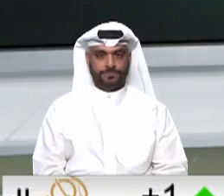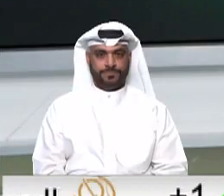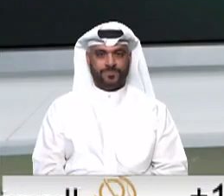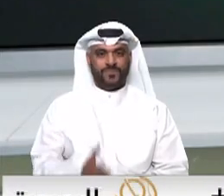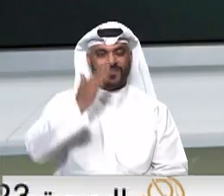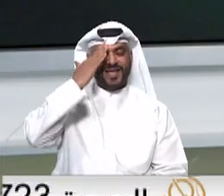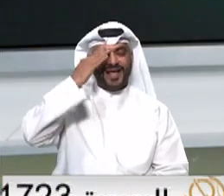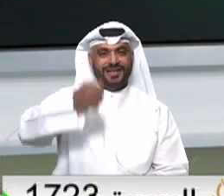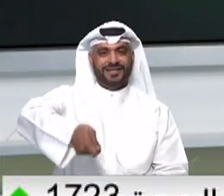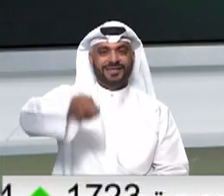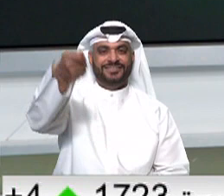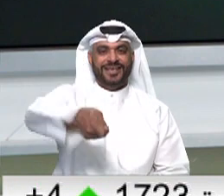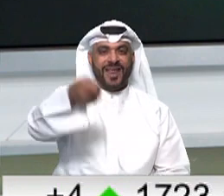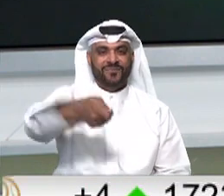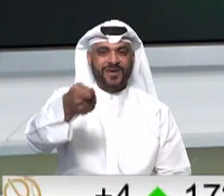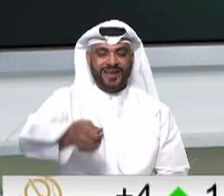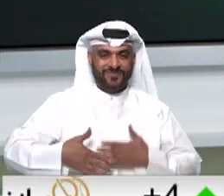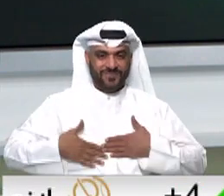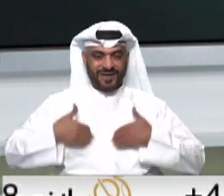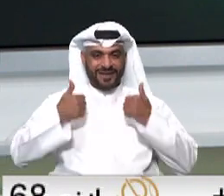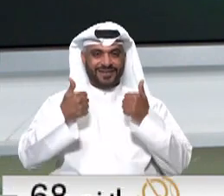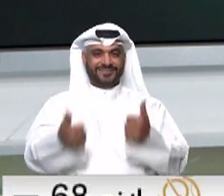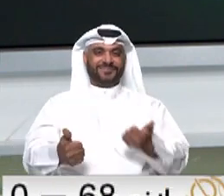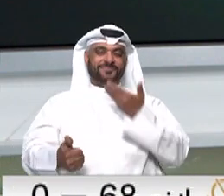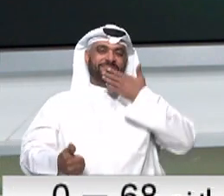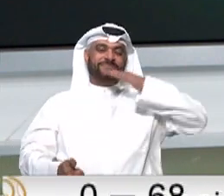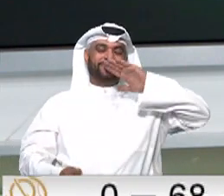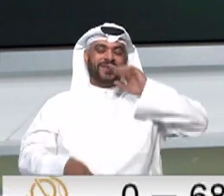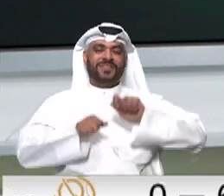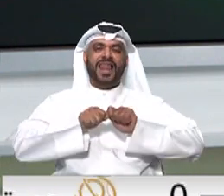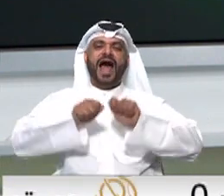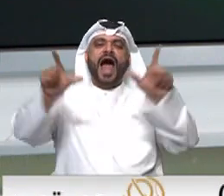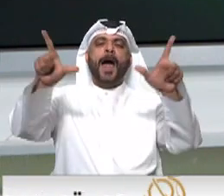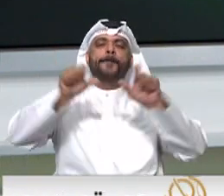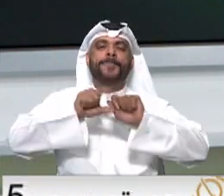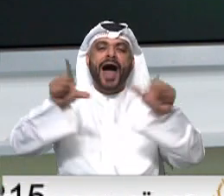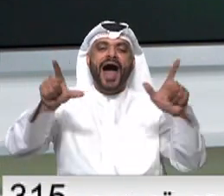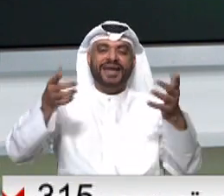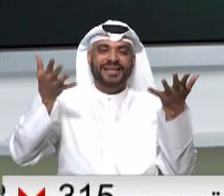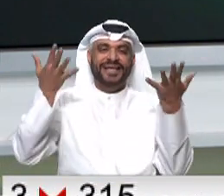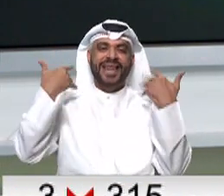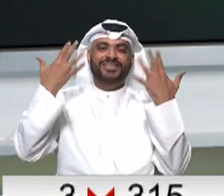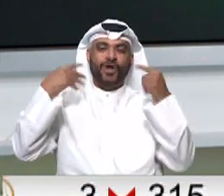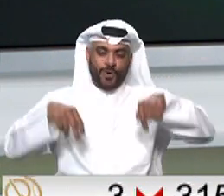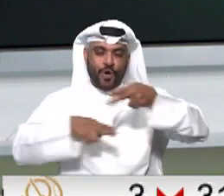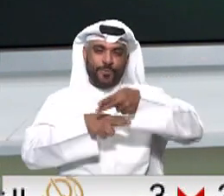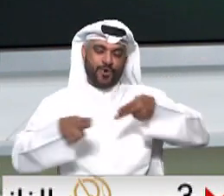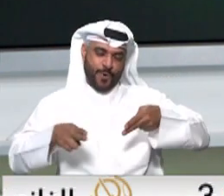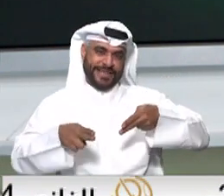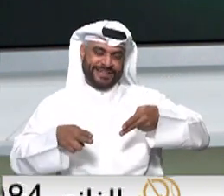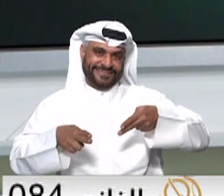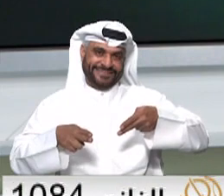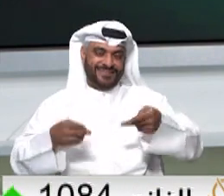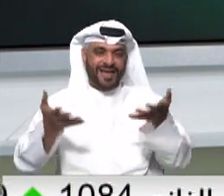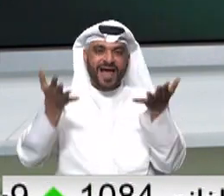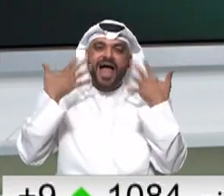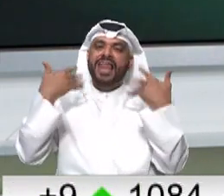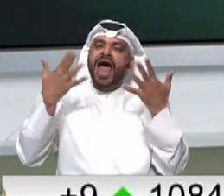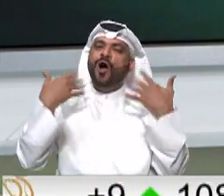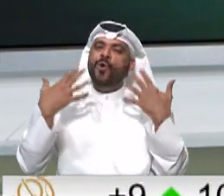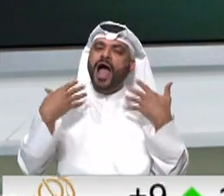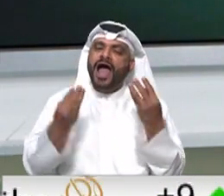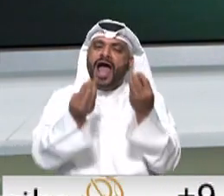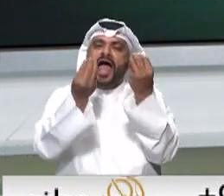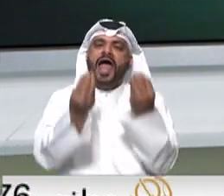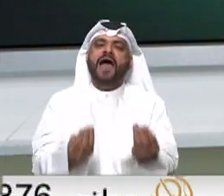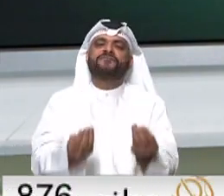السلام عليكم اعزائي المشاهدين الاجواء معتدله والرياح شماليه غربيه خفيفه ل معتدله السرعه تنشط على فترات تتراوح سرعتها بشكل عام ما